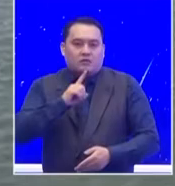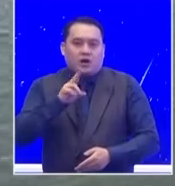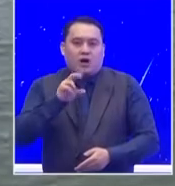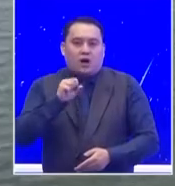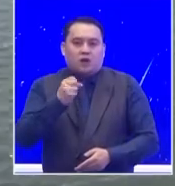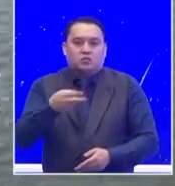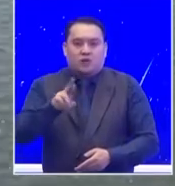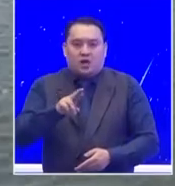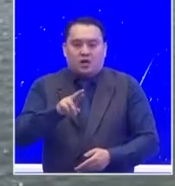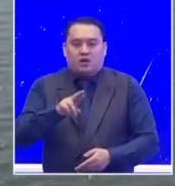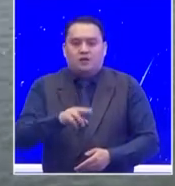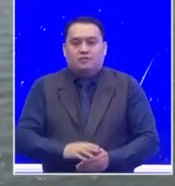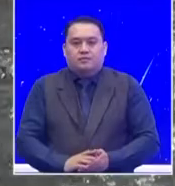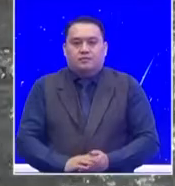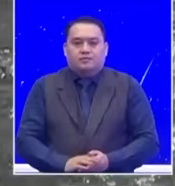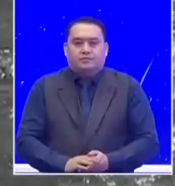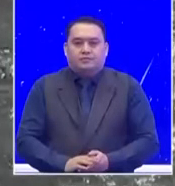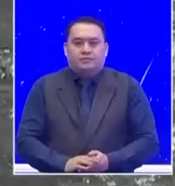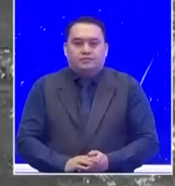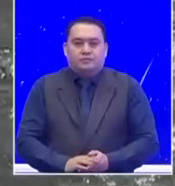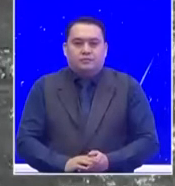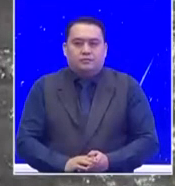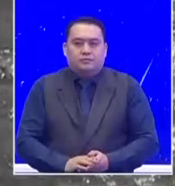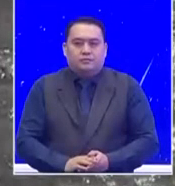берегах Каспия и в области Шалкар-Тенеза.